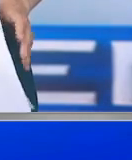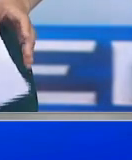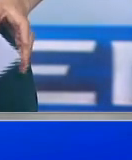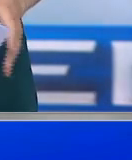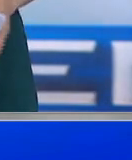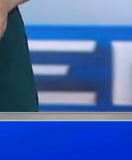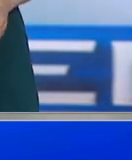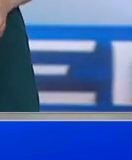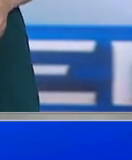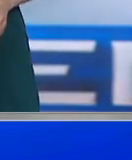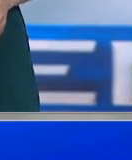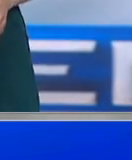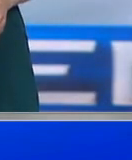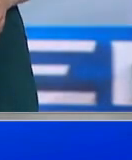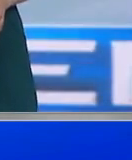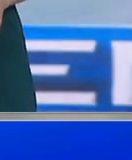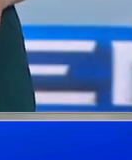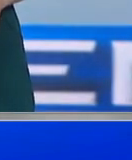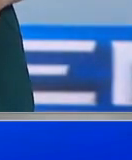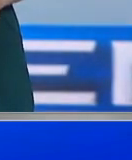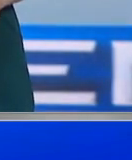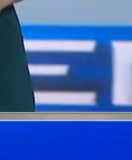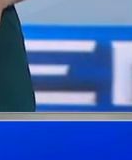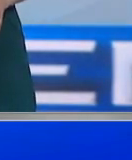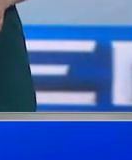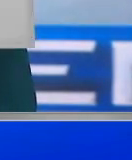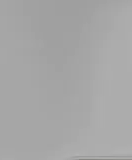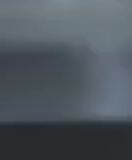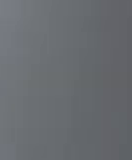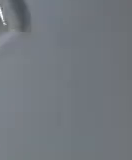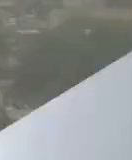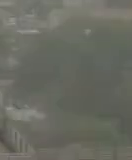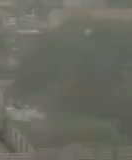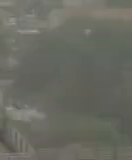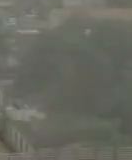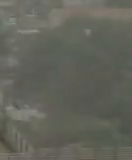mas pinalawak na testing. Nakatutok si JP Soriano.